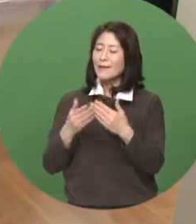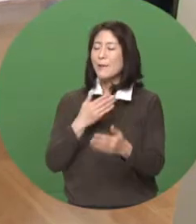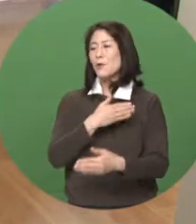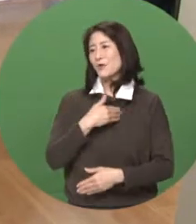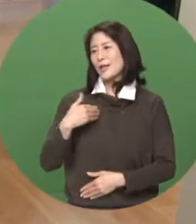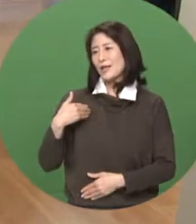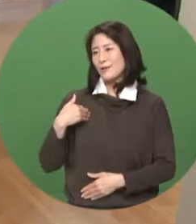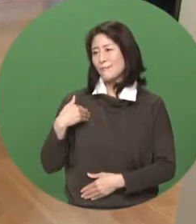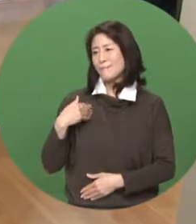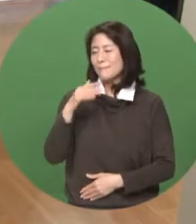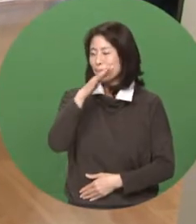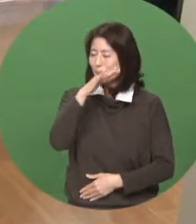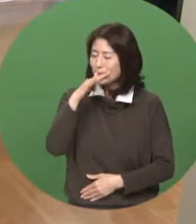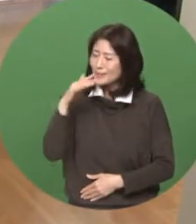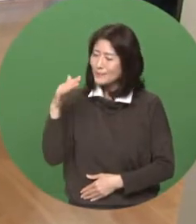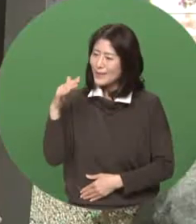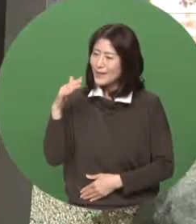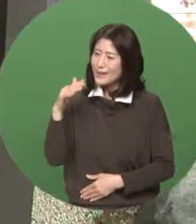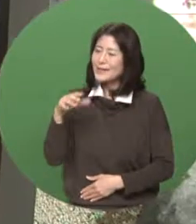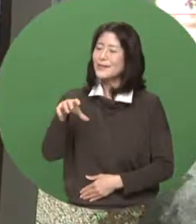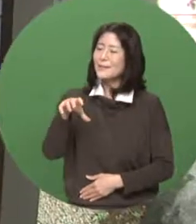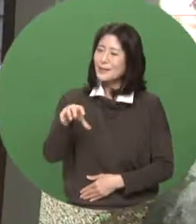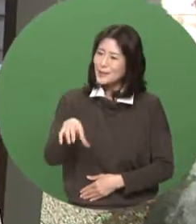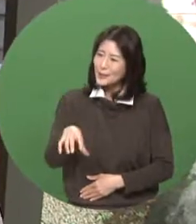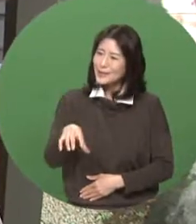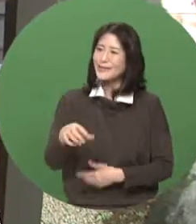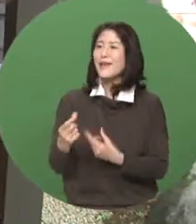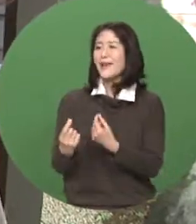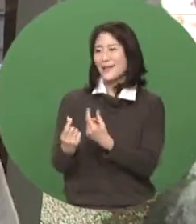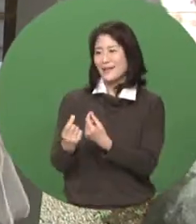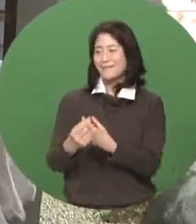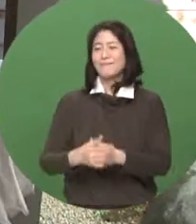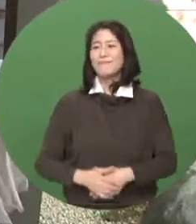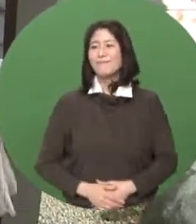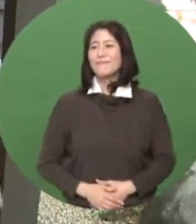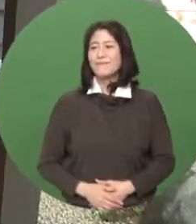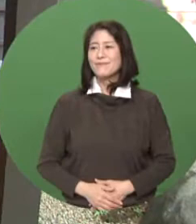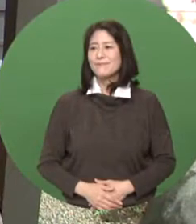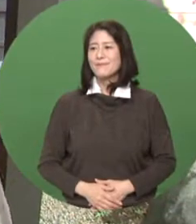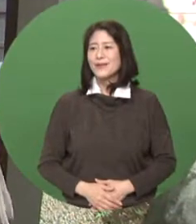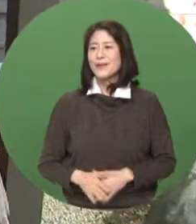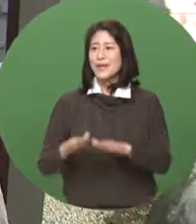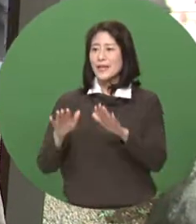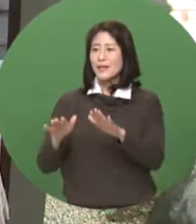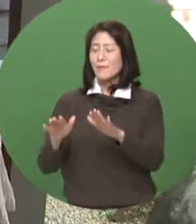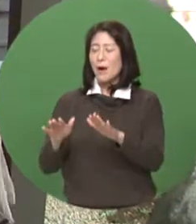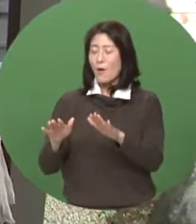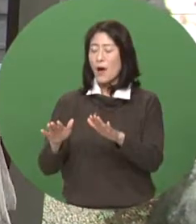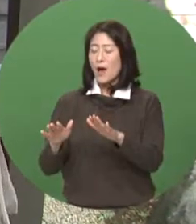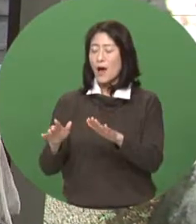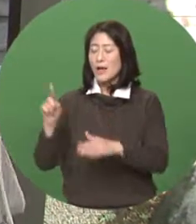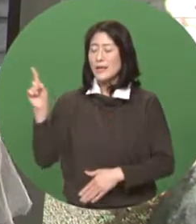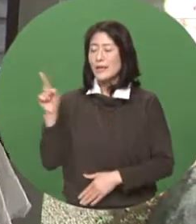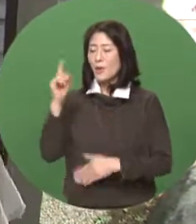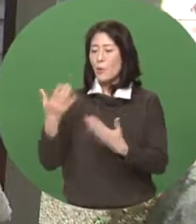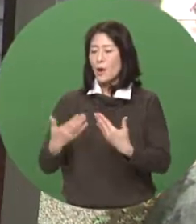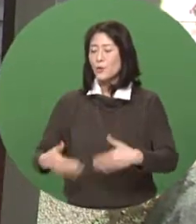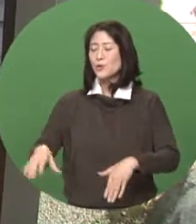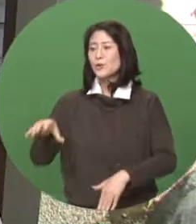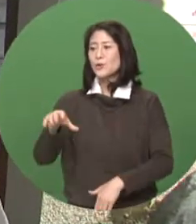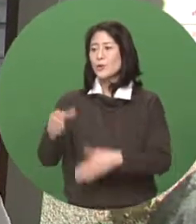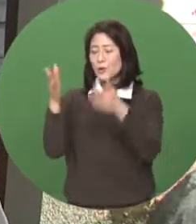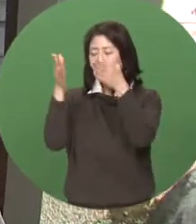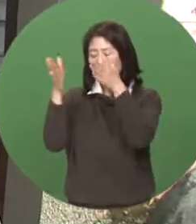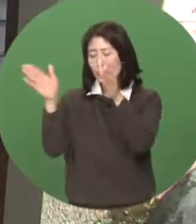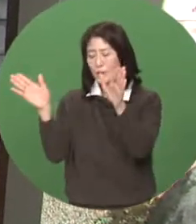変わってますね。はい、はい、今は生駒ふるさとミュージアムという素敵な場所に生まれ変わっていましたよ。ということ